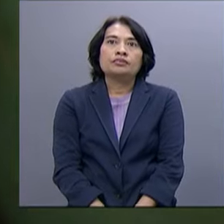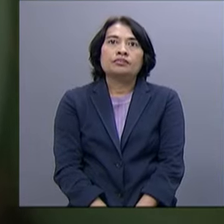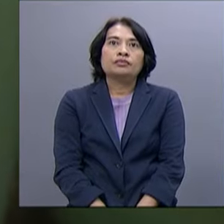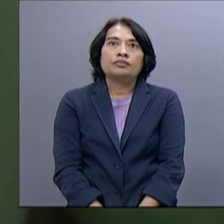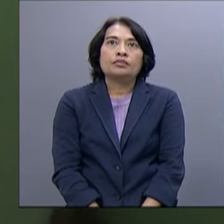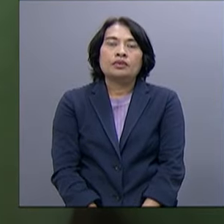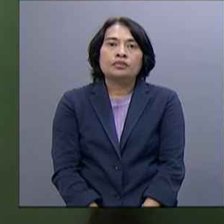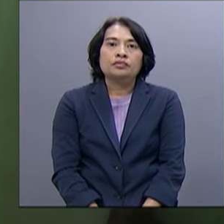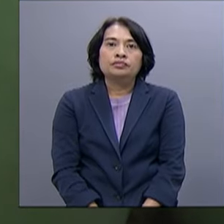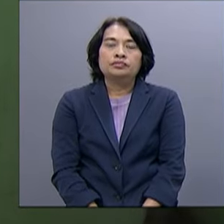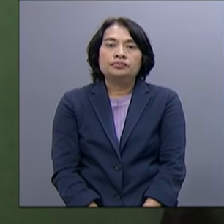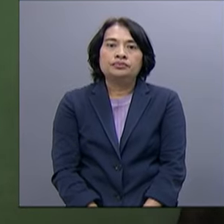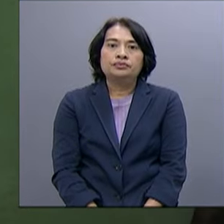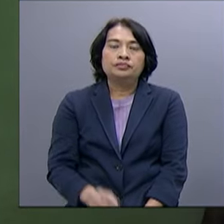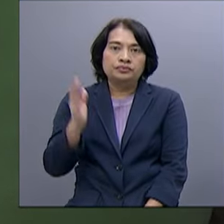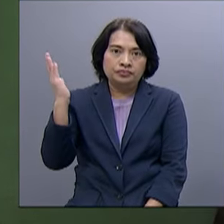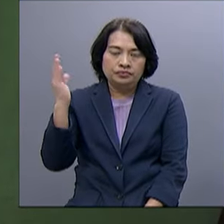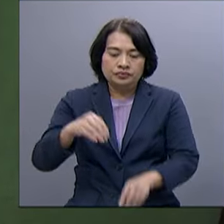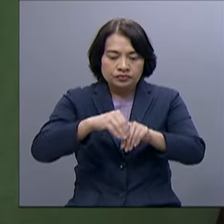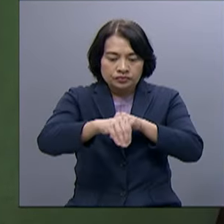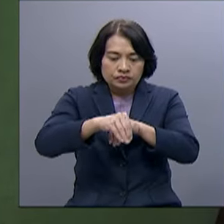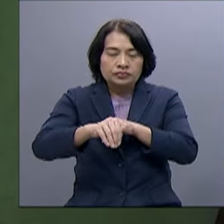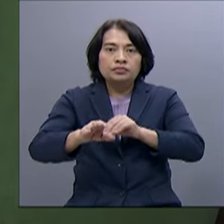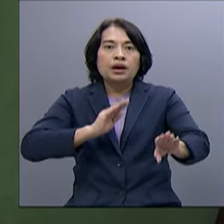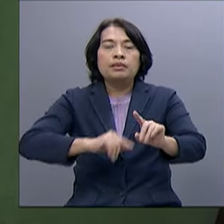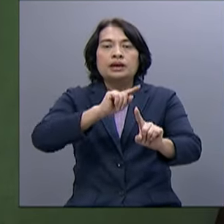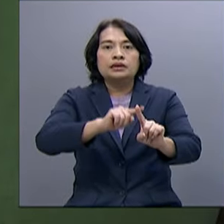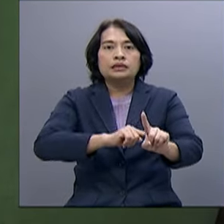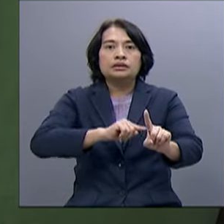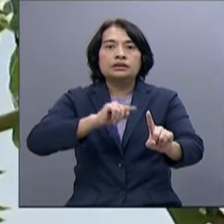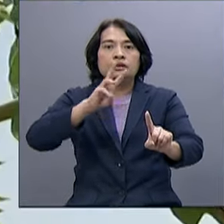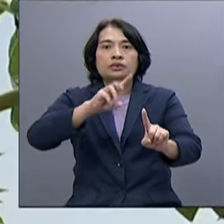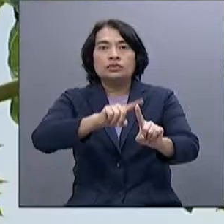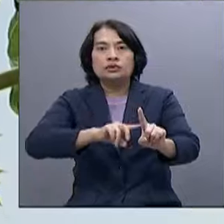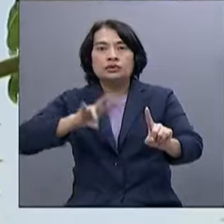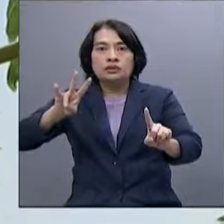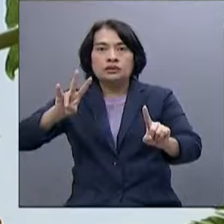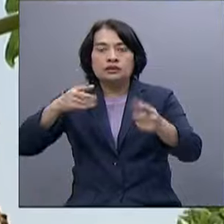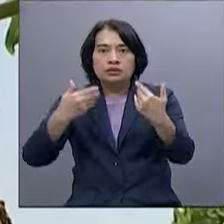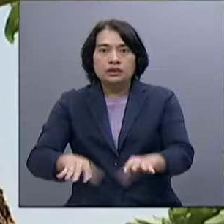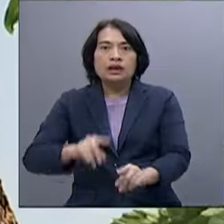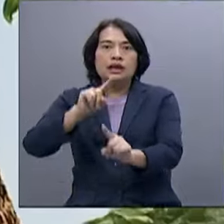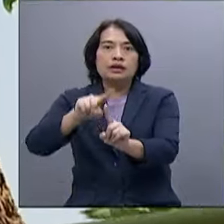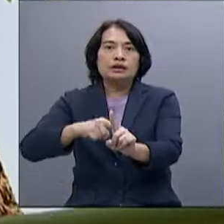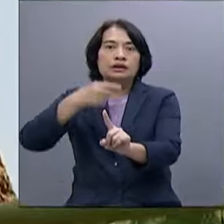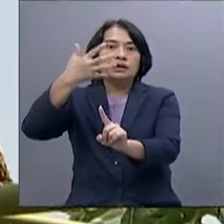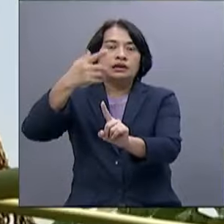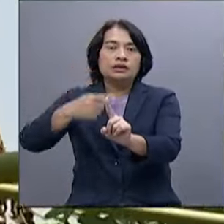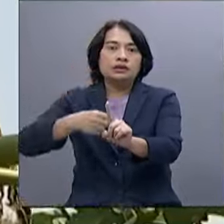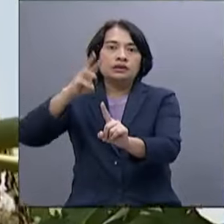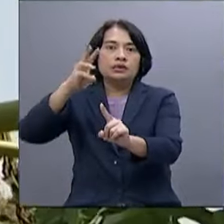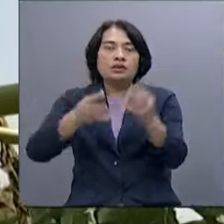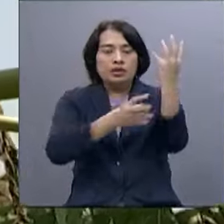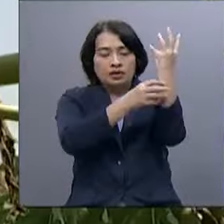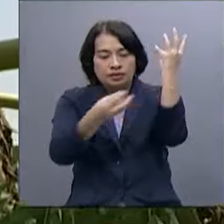ส่วนมากมะละกอเนี่ยจะเริ่มเพาะปลูกช่วงเดือนมิถุนากรกฎานะครับจะเก็บเกี่ยวลูกดิบได้ประมาณช่วงเดือนพฤษภาหามิถุนาเหมือนกันเก็บเกี่ยว